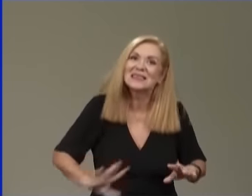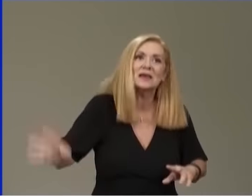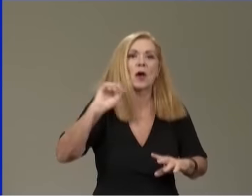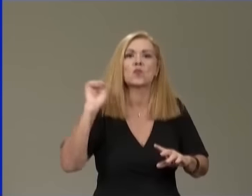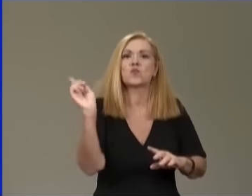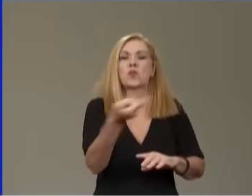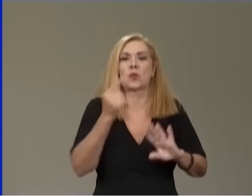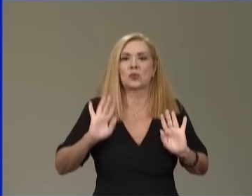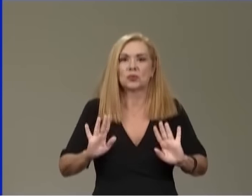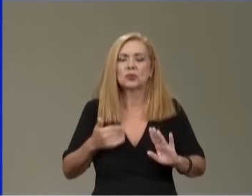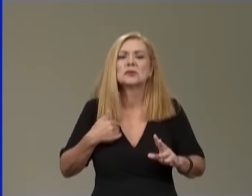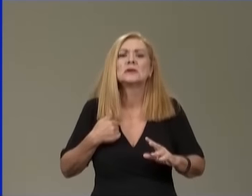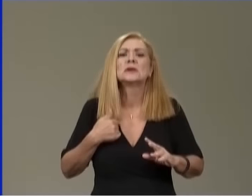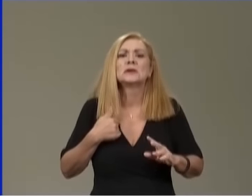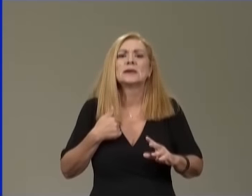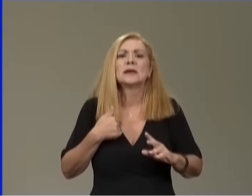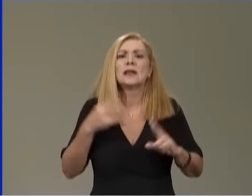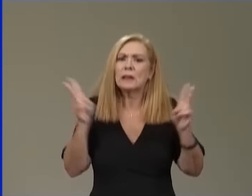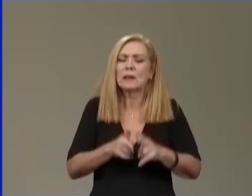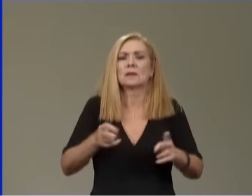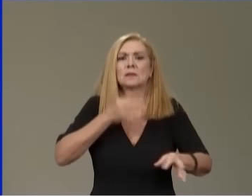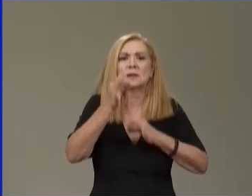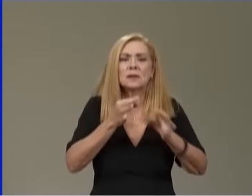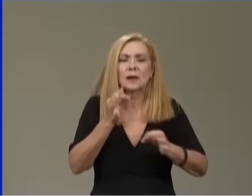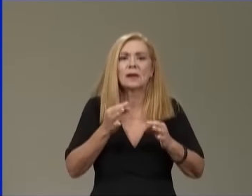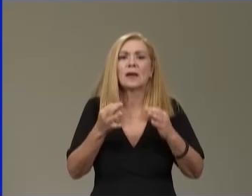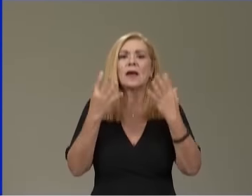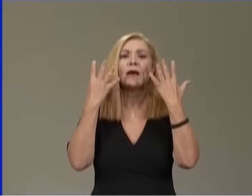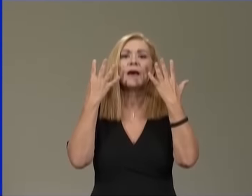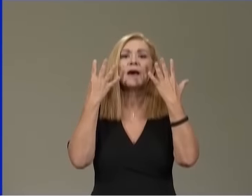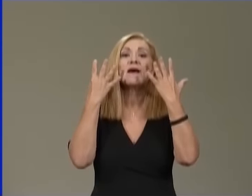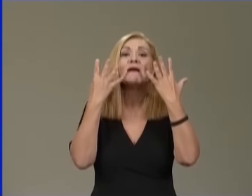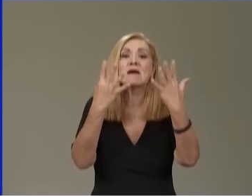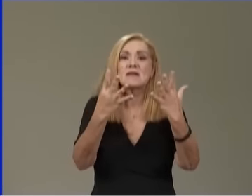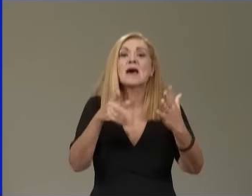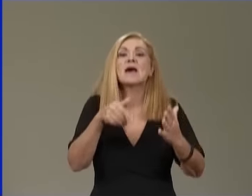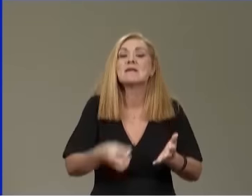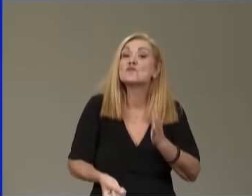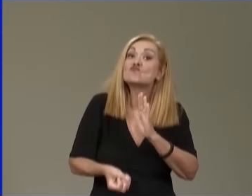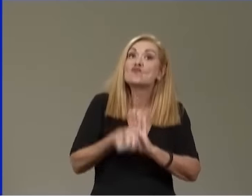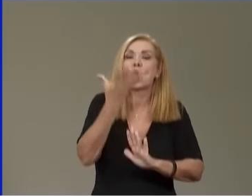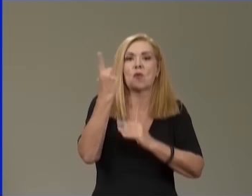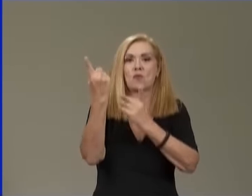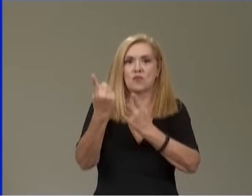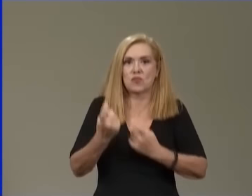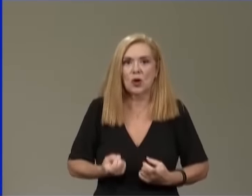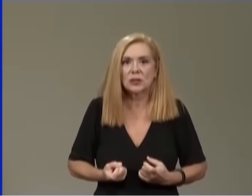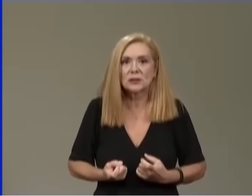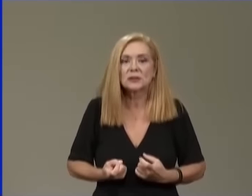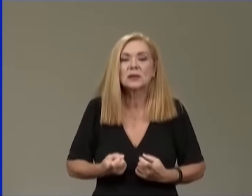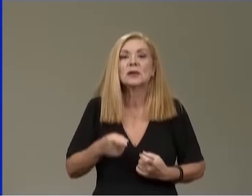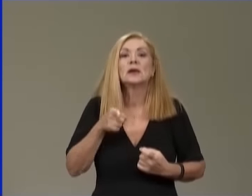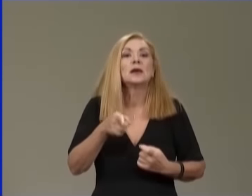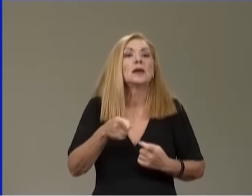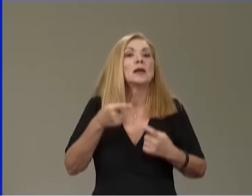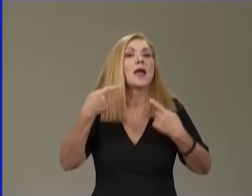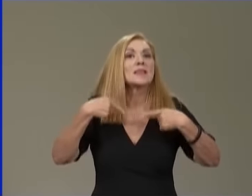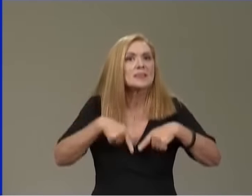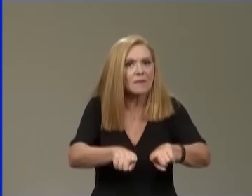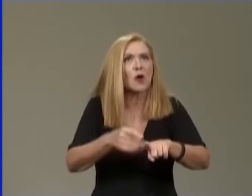μου να σταθώ σύντομα σε 9 τέτοιες νέες προκλήσεις που αποτελούν ταυτόχρονα και